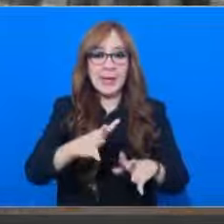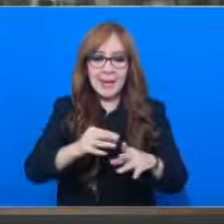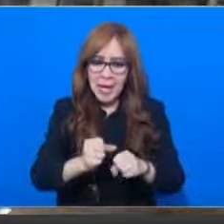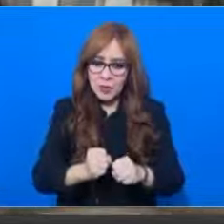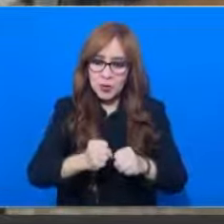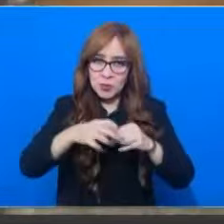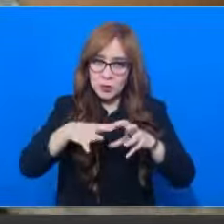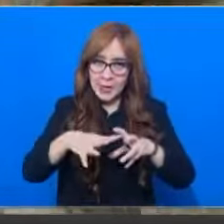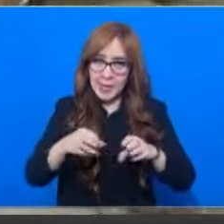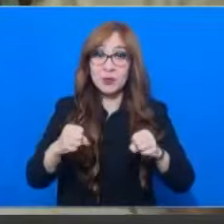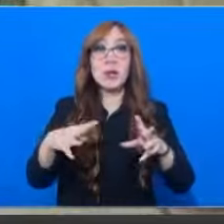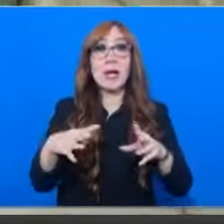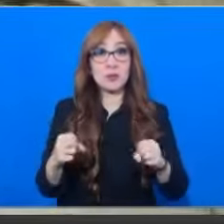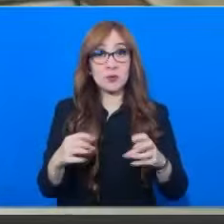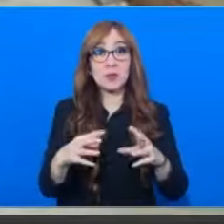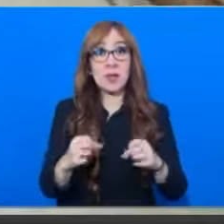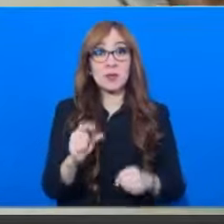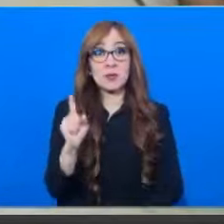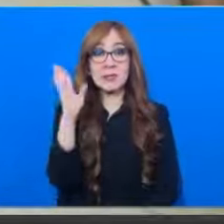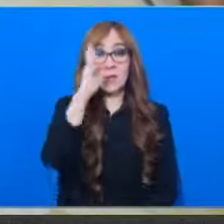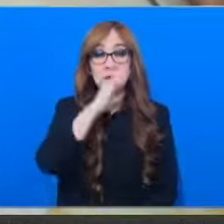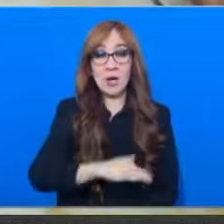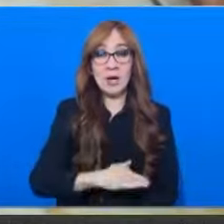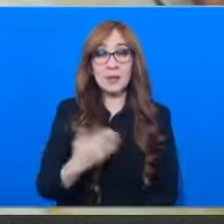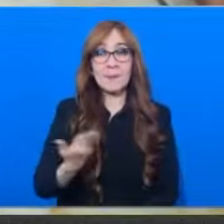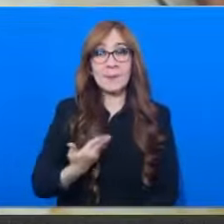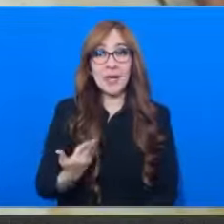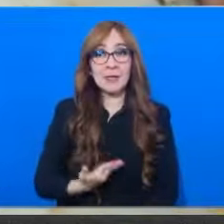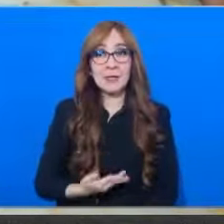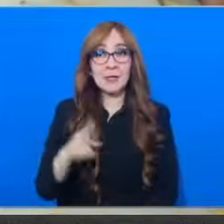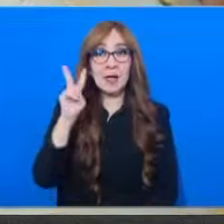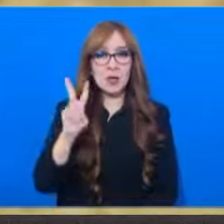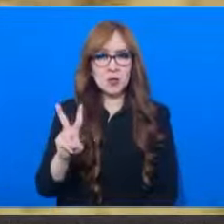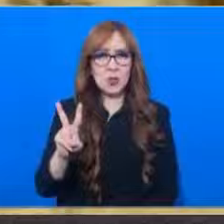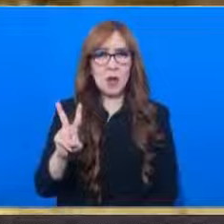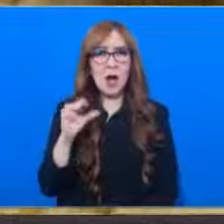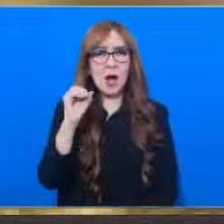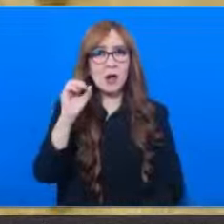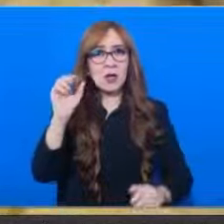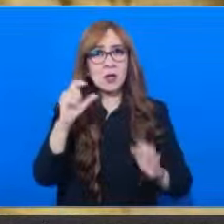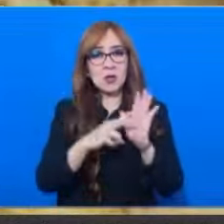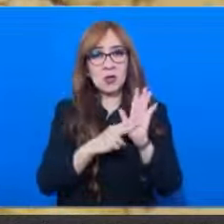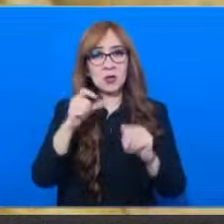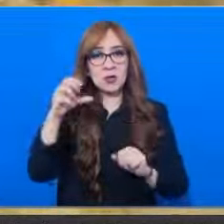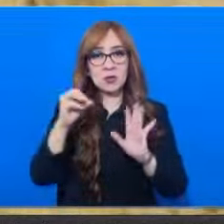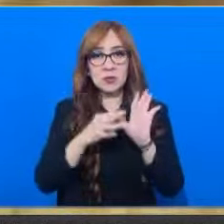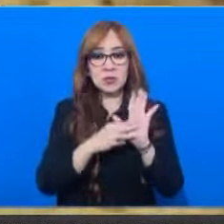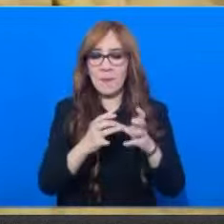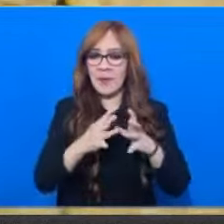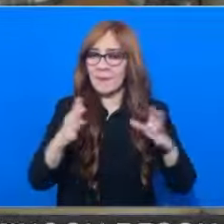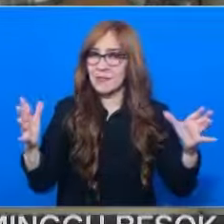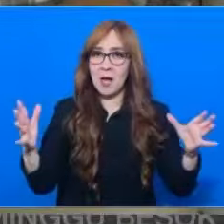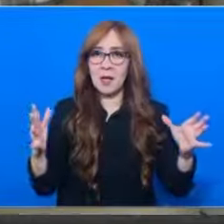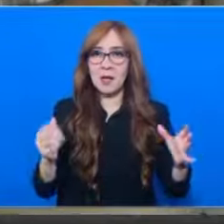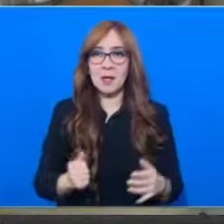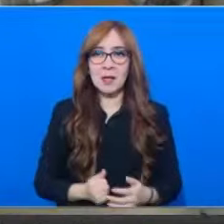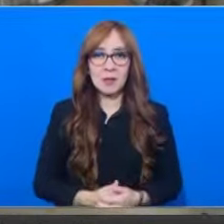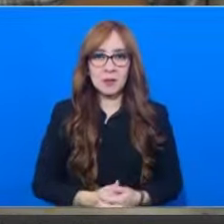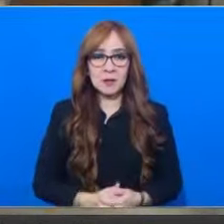tangan. Dalam sehari, biasanya dibutuhkan 2 gulungan oncom berukuran besar untuk membuat sambal. Nah,